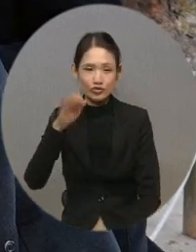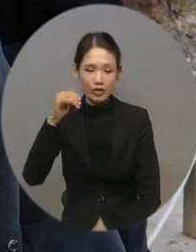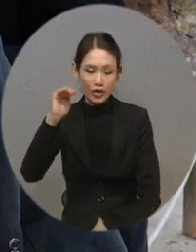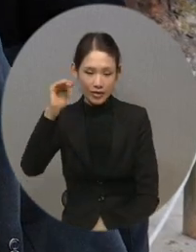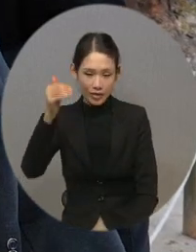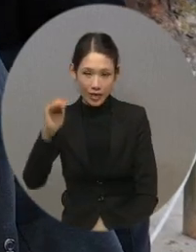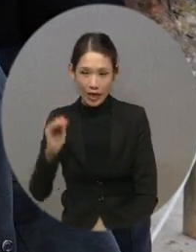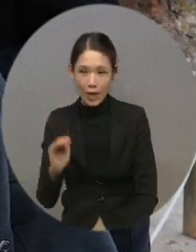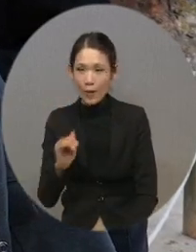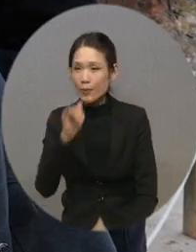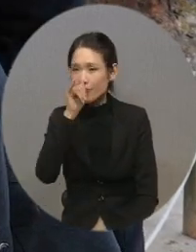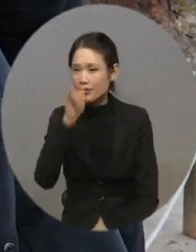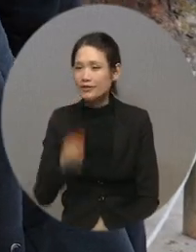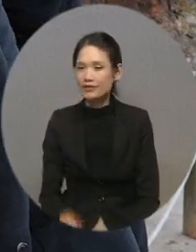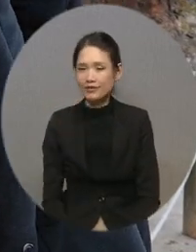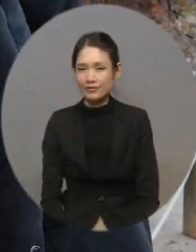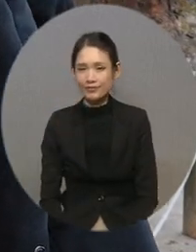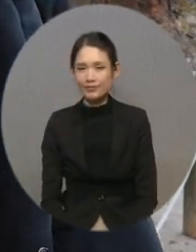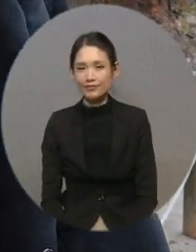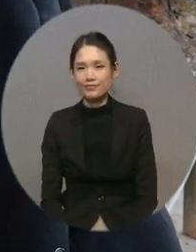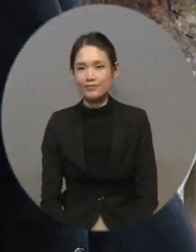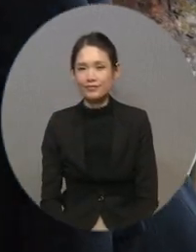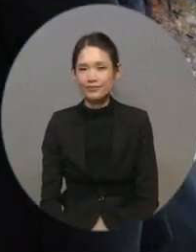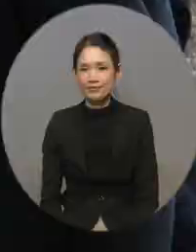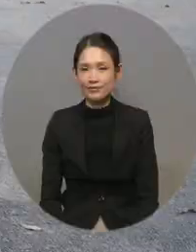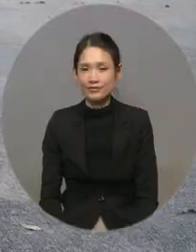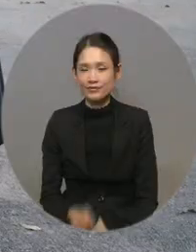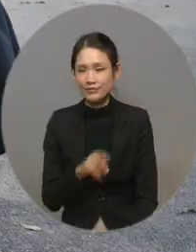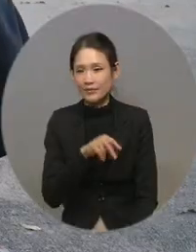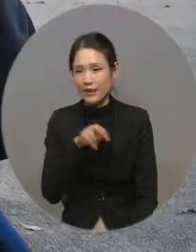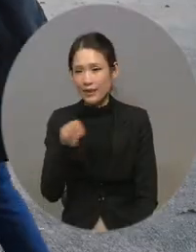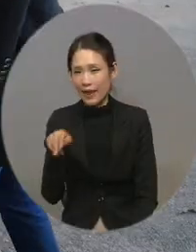적혀져 있어요. 아, 네. 자, 그러면 자 이제 내려오셔서요.